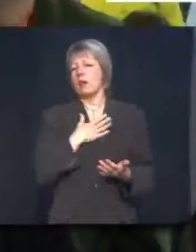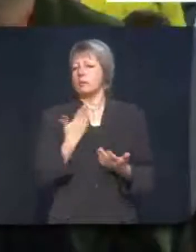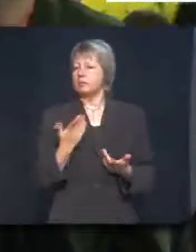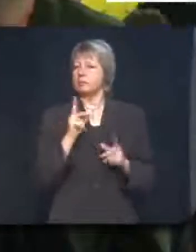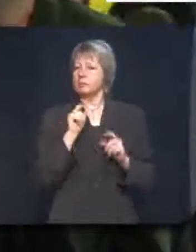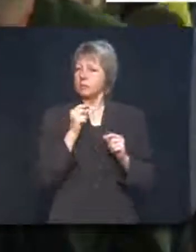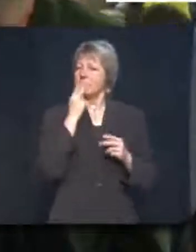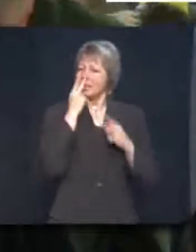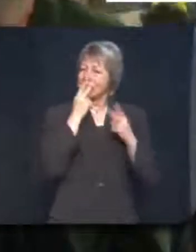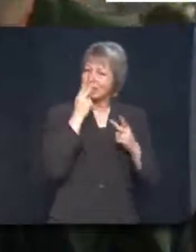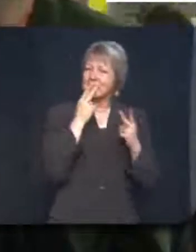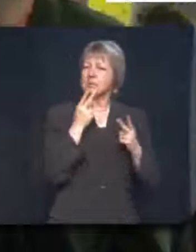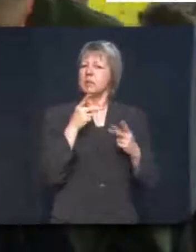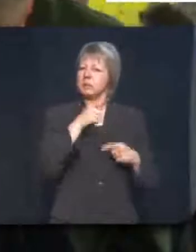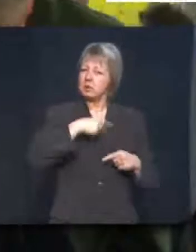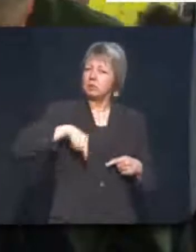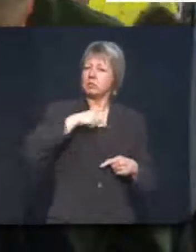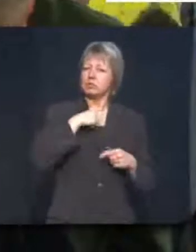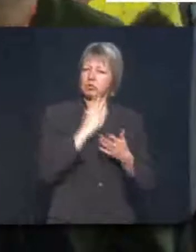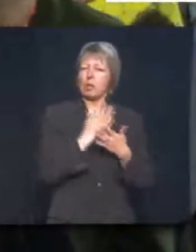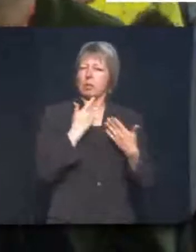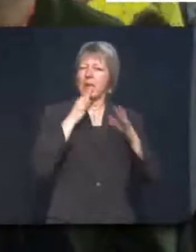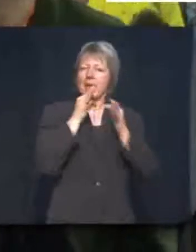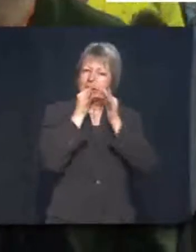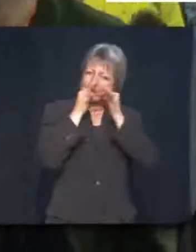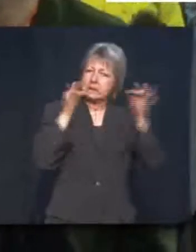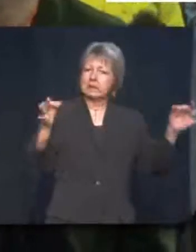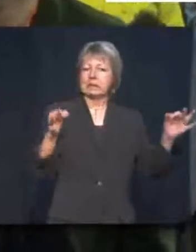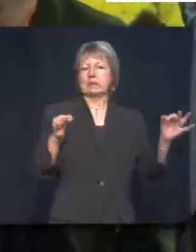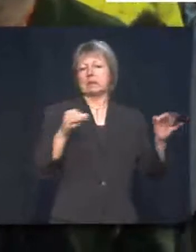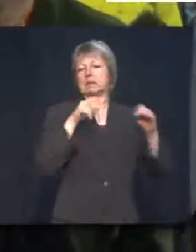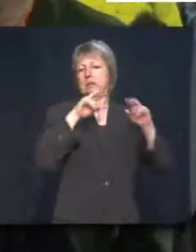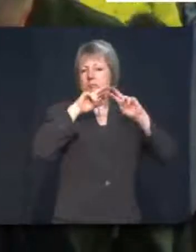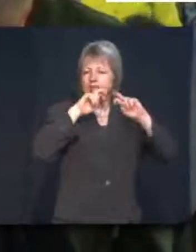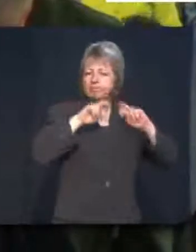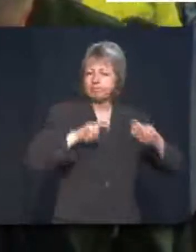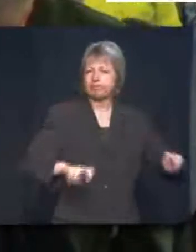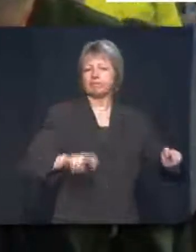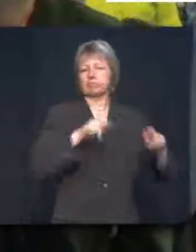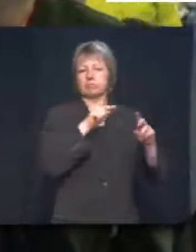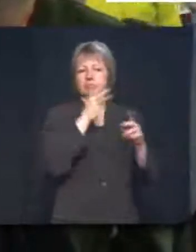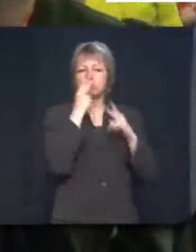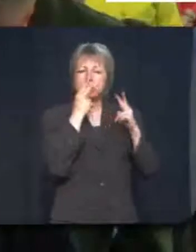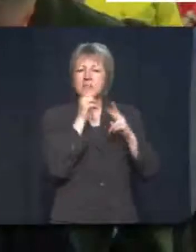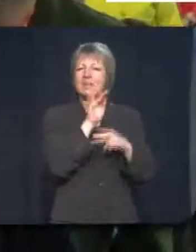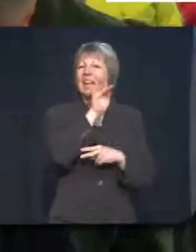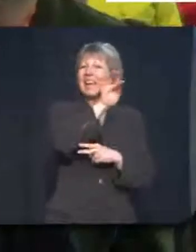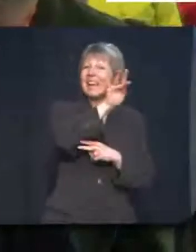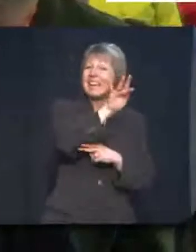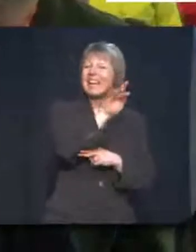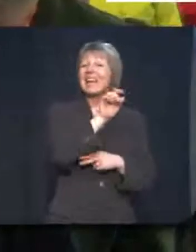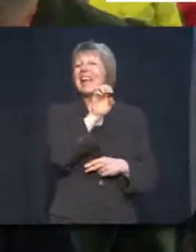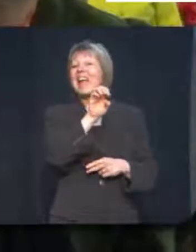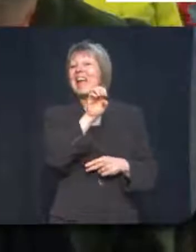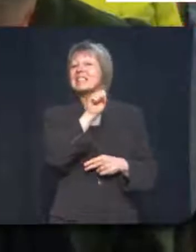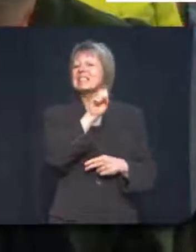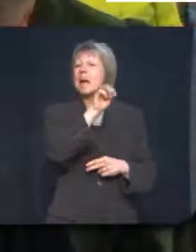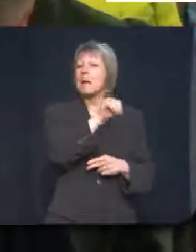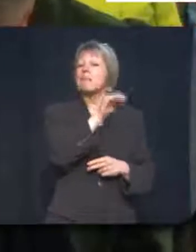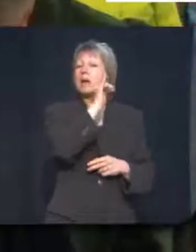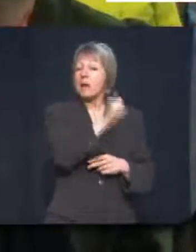ja eben differenziert mit diesem Instrument auseinandersetzen dass wir es kritisieren dass wir auch genau sagen wollen